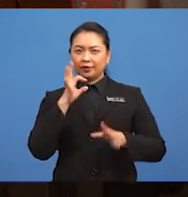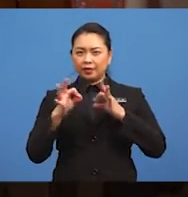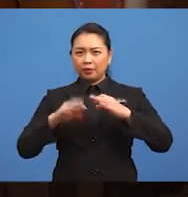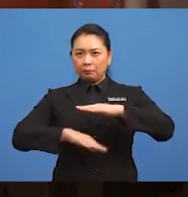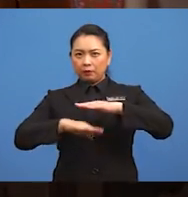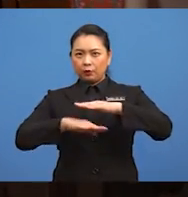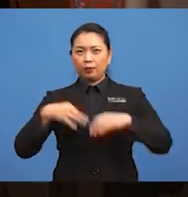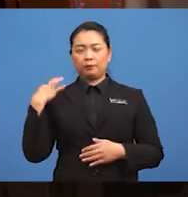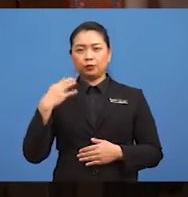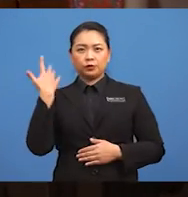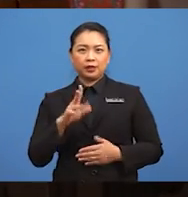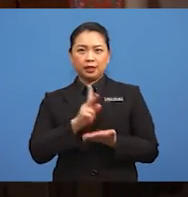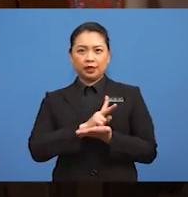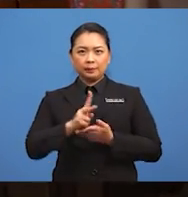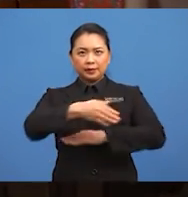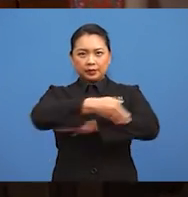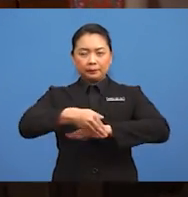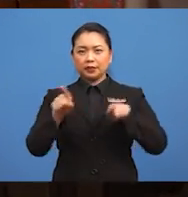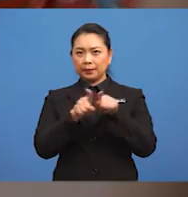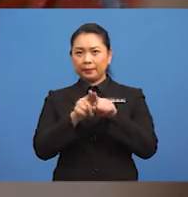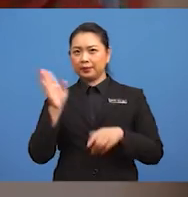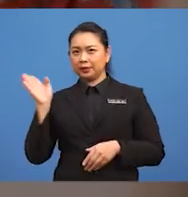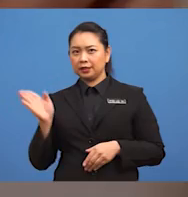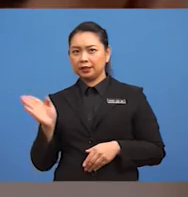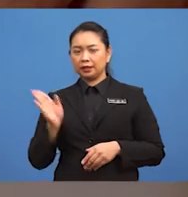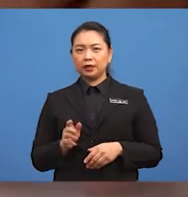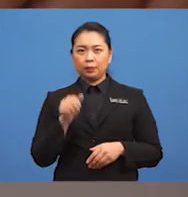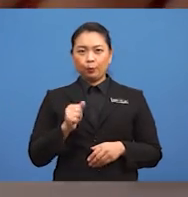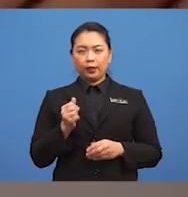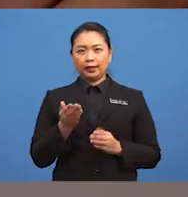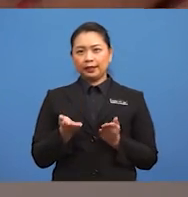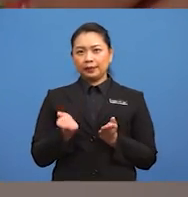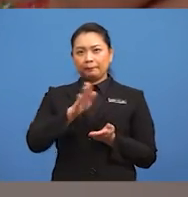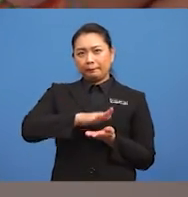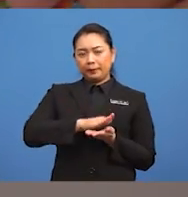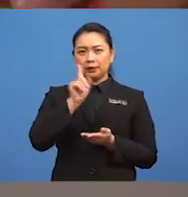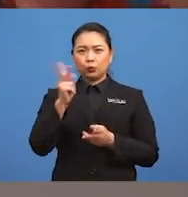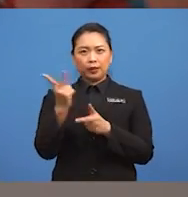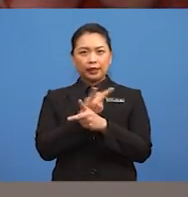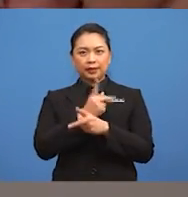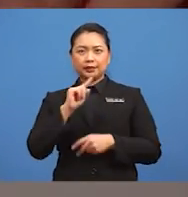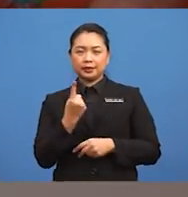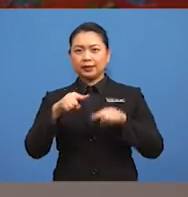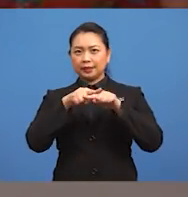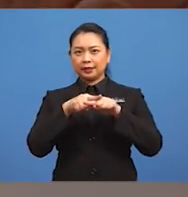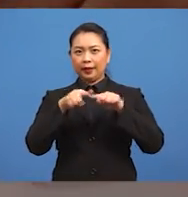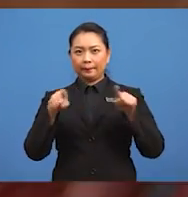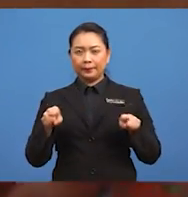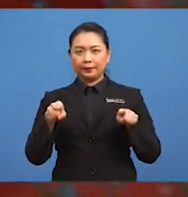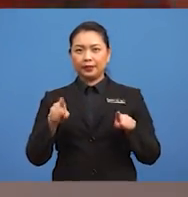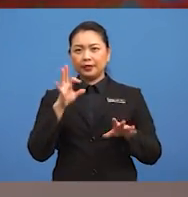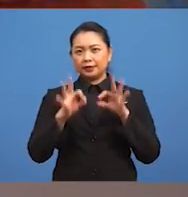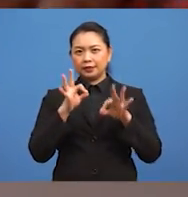jika hujung baju telah dikemas tepi seperti ini, bolehlah dilipat sekali sahaja.